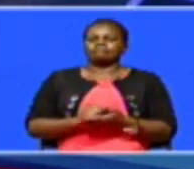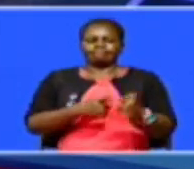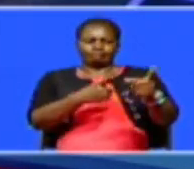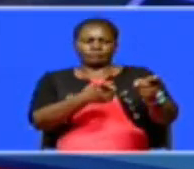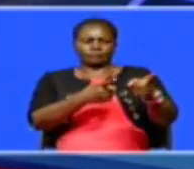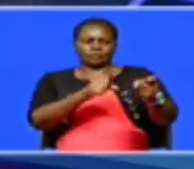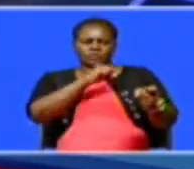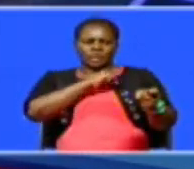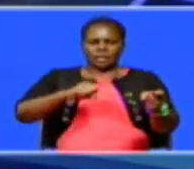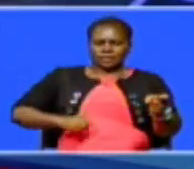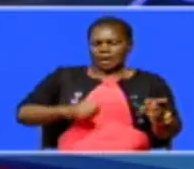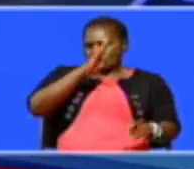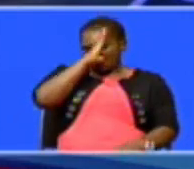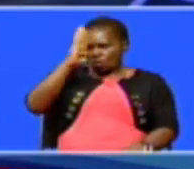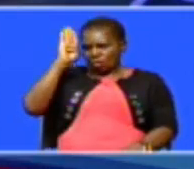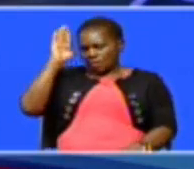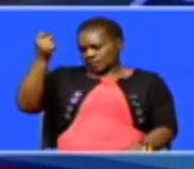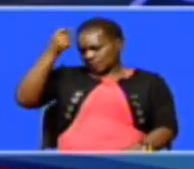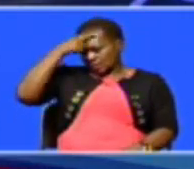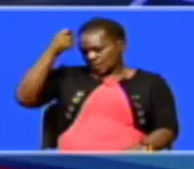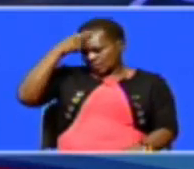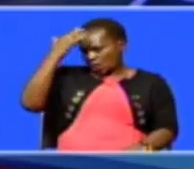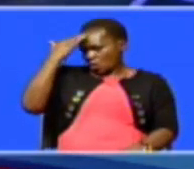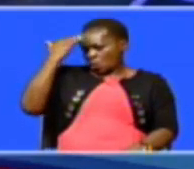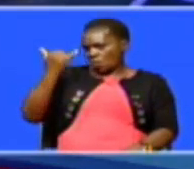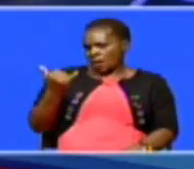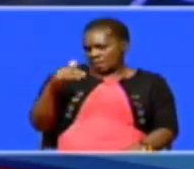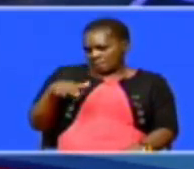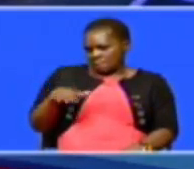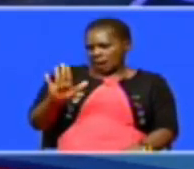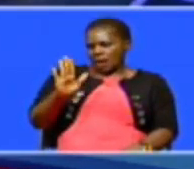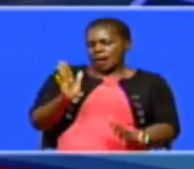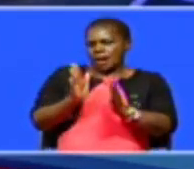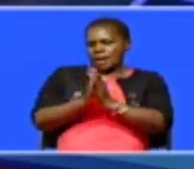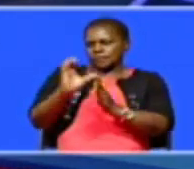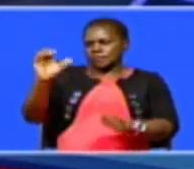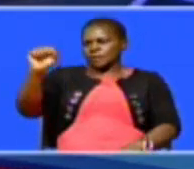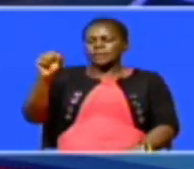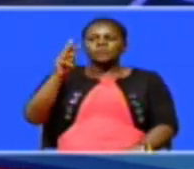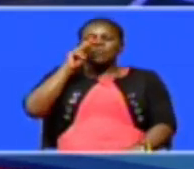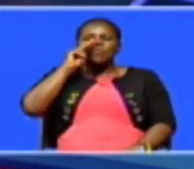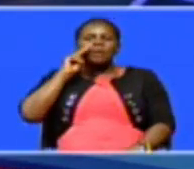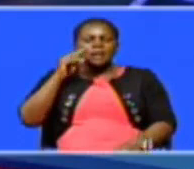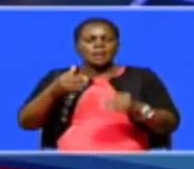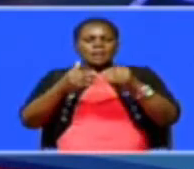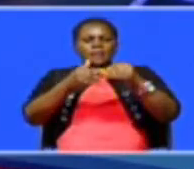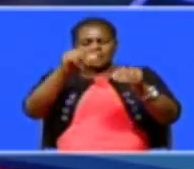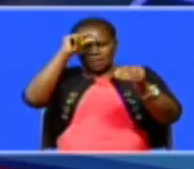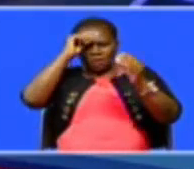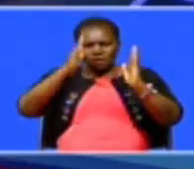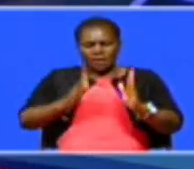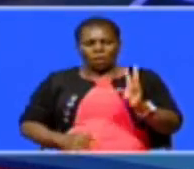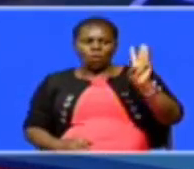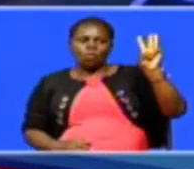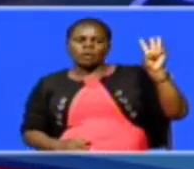amemsuta seneta wa Bungoma Moses Wetangula kutokana na madai kuwa yeye na waziri Eugene Wamalwa waliongoza magavana wa eneo